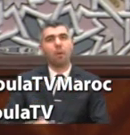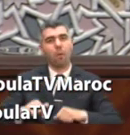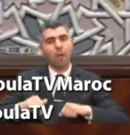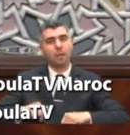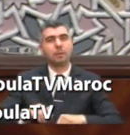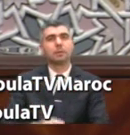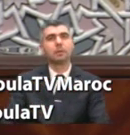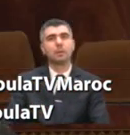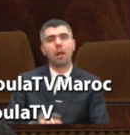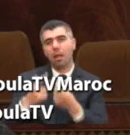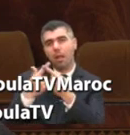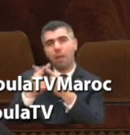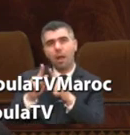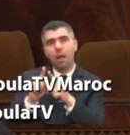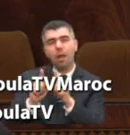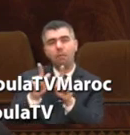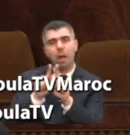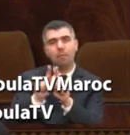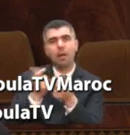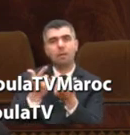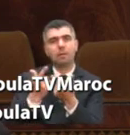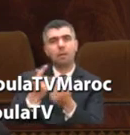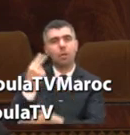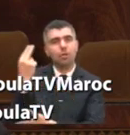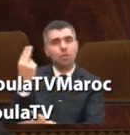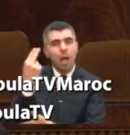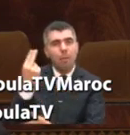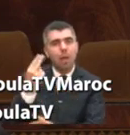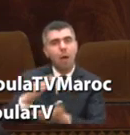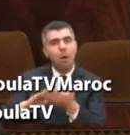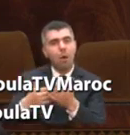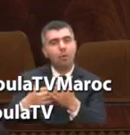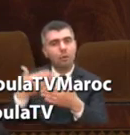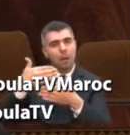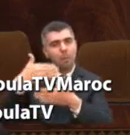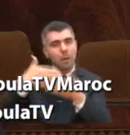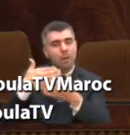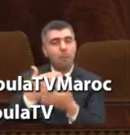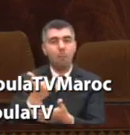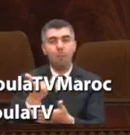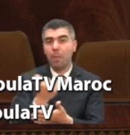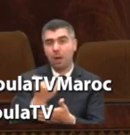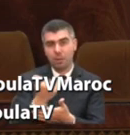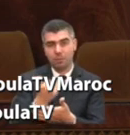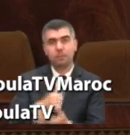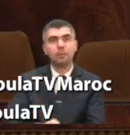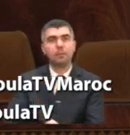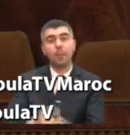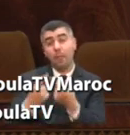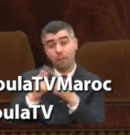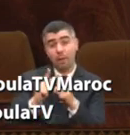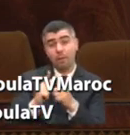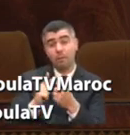الوزير، تقوية البنية التحتية لمؤسسات التعليم العالي هي ضرورة باعتبارها